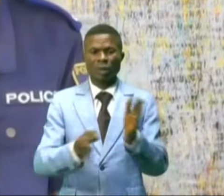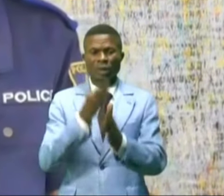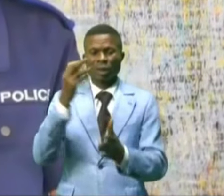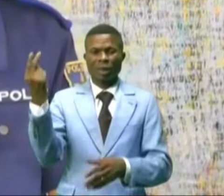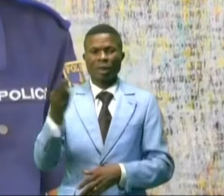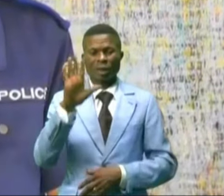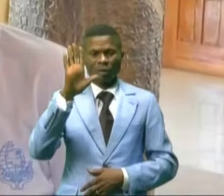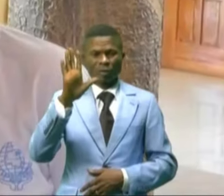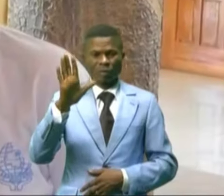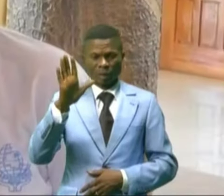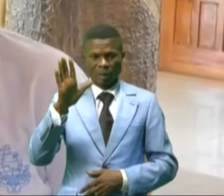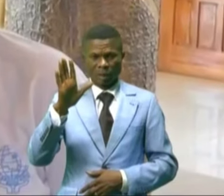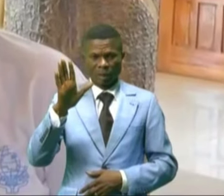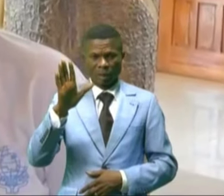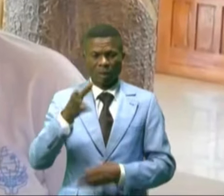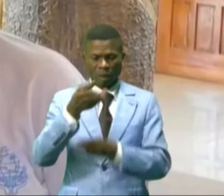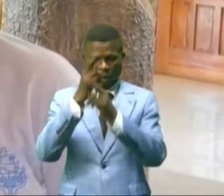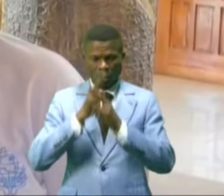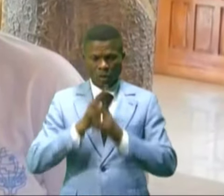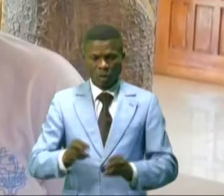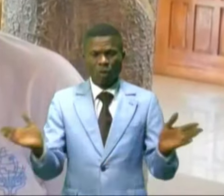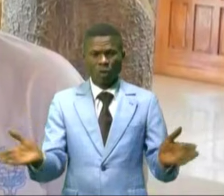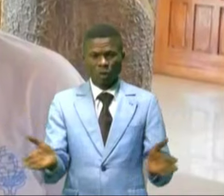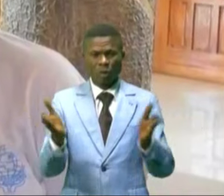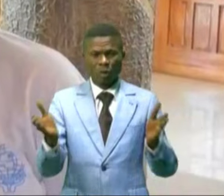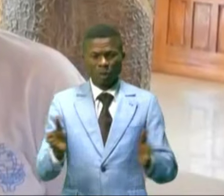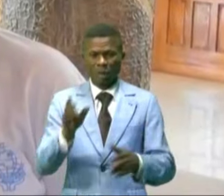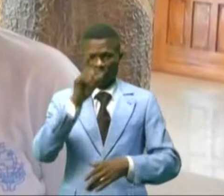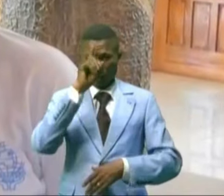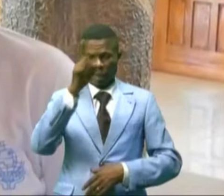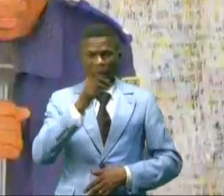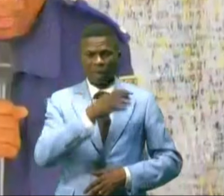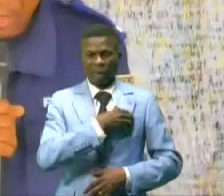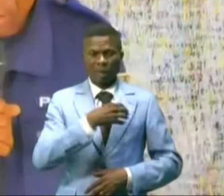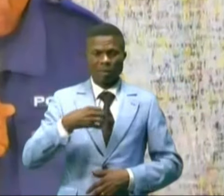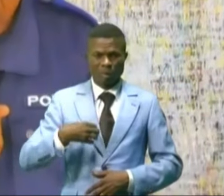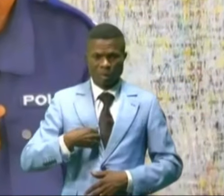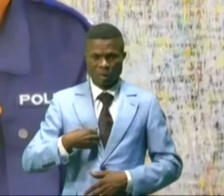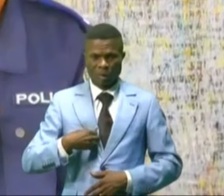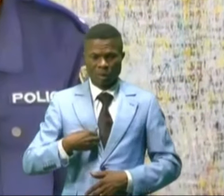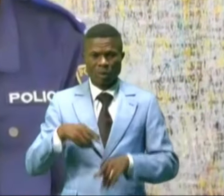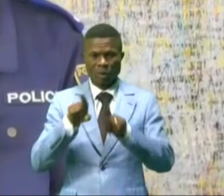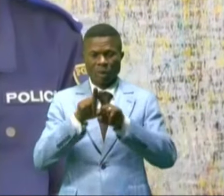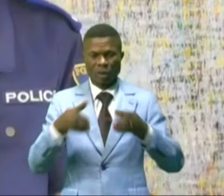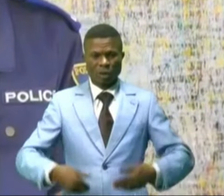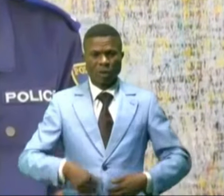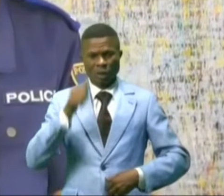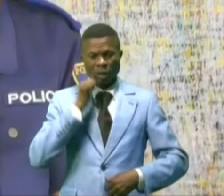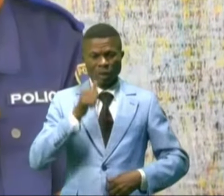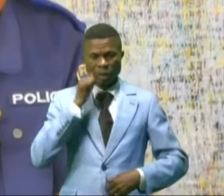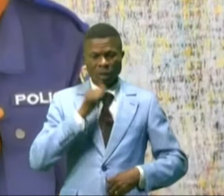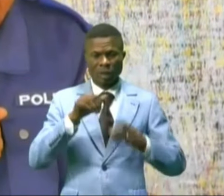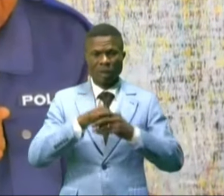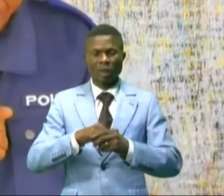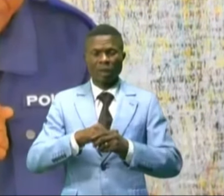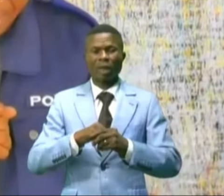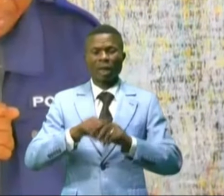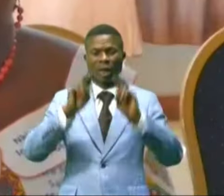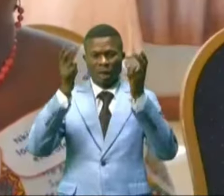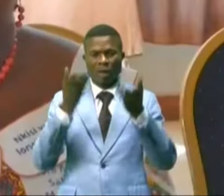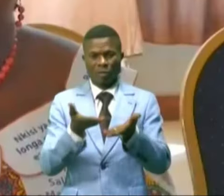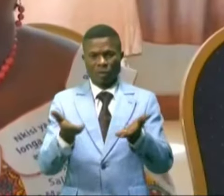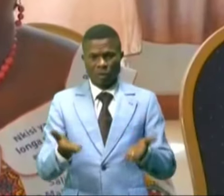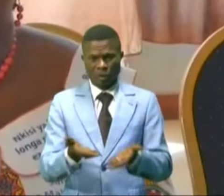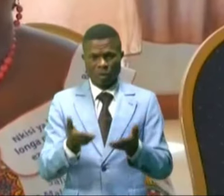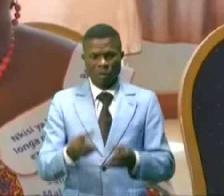à travers le renforcement des capacités des femmes et des jeunes filles en vue de contribuer à la